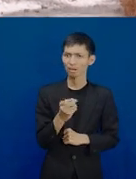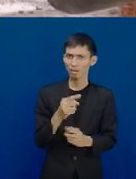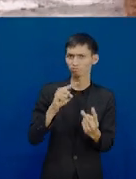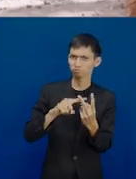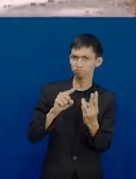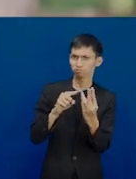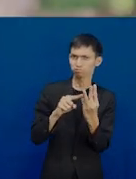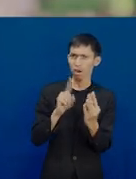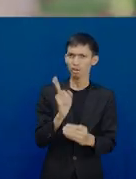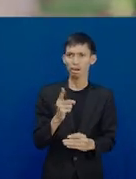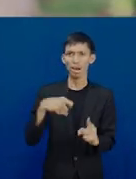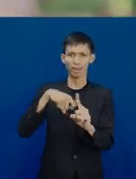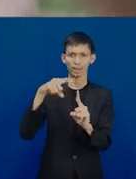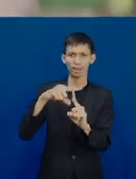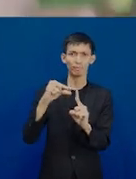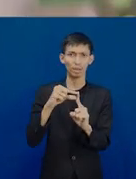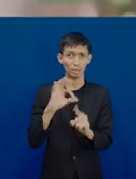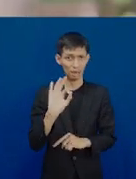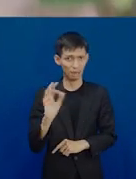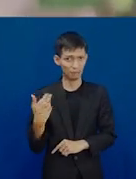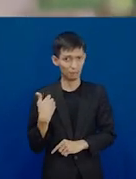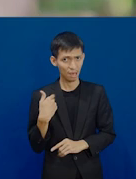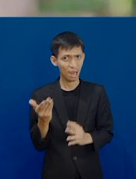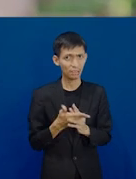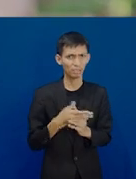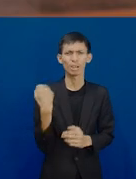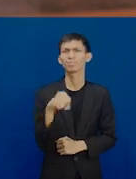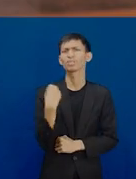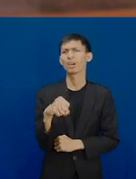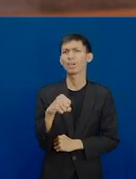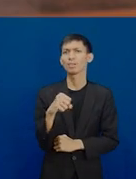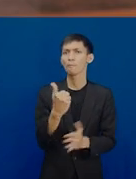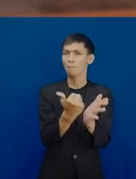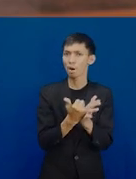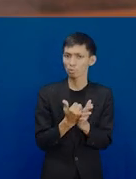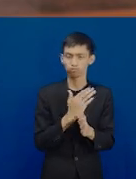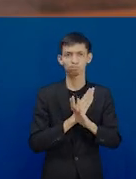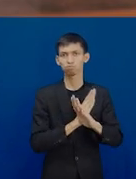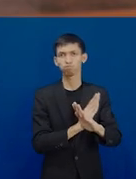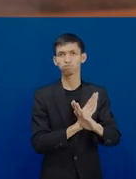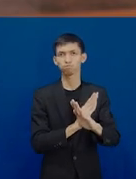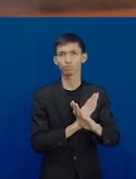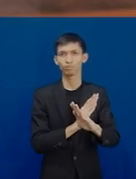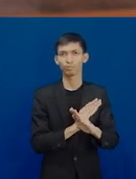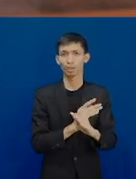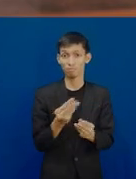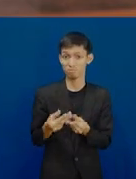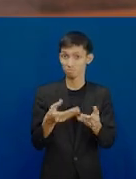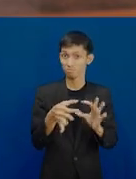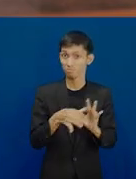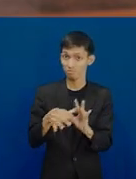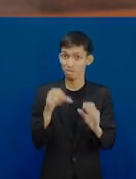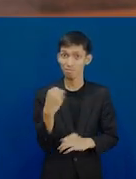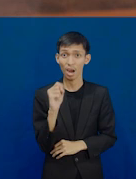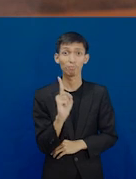Jadi ada satu penyandang disabilitas, sebelumnya dia tidak ada KTP, sehingga dia tidak bisa akses kemana-mana, dapat bantuan pun tidak,